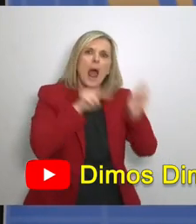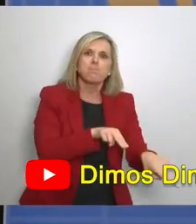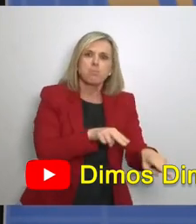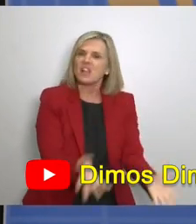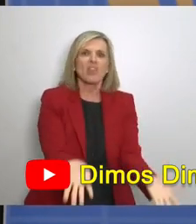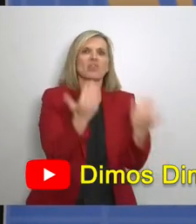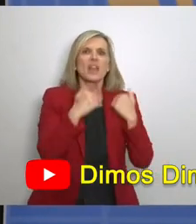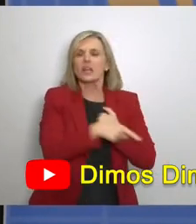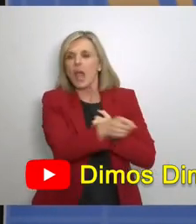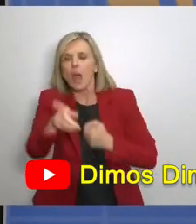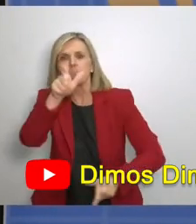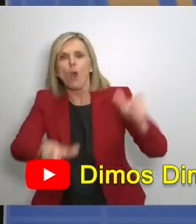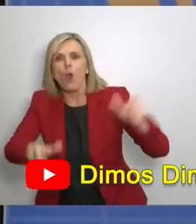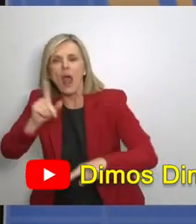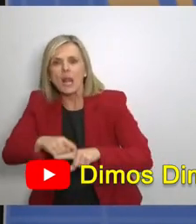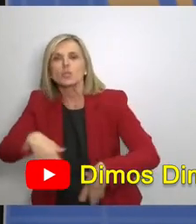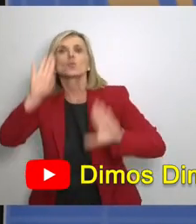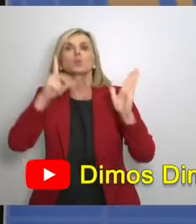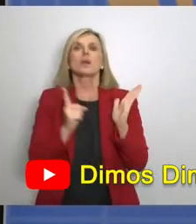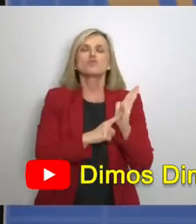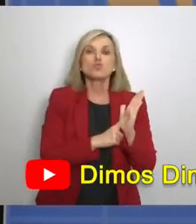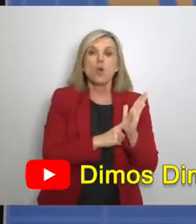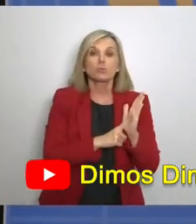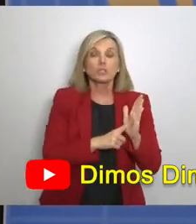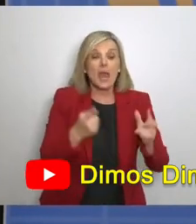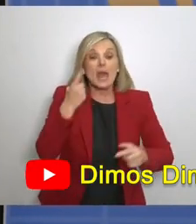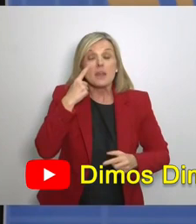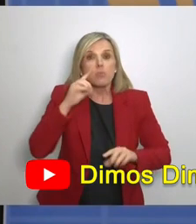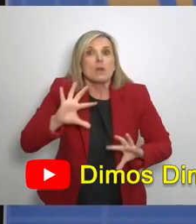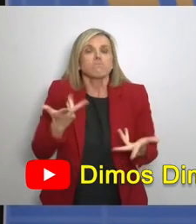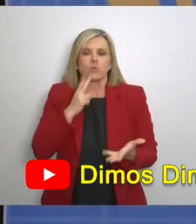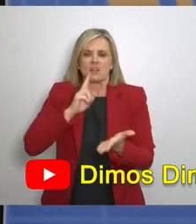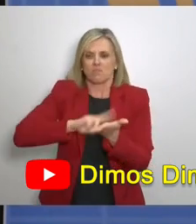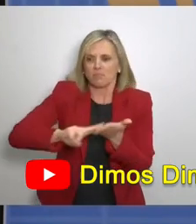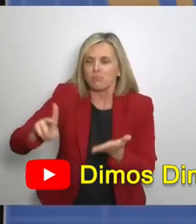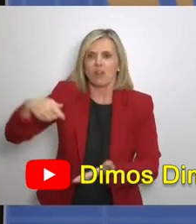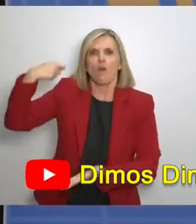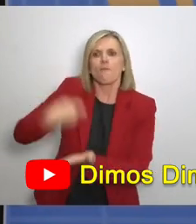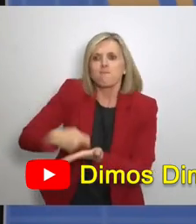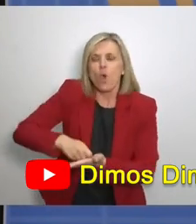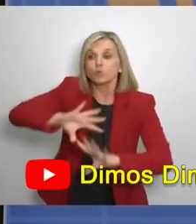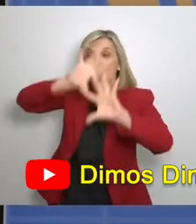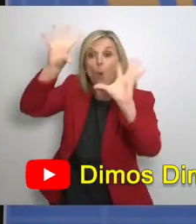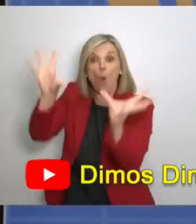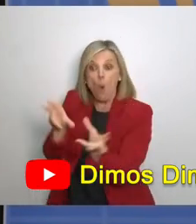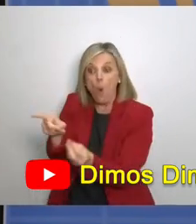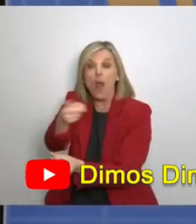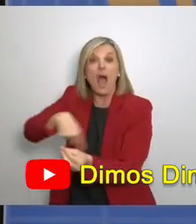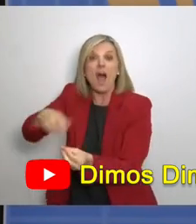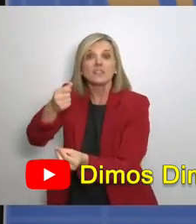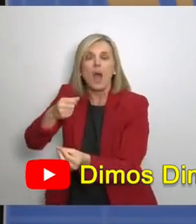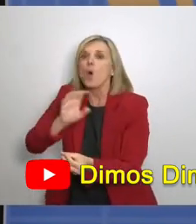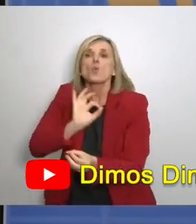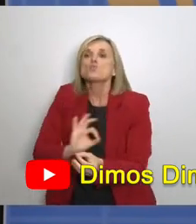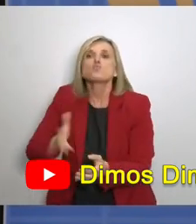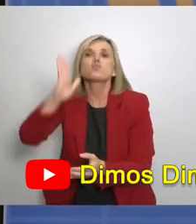έλληνα πολίτη και τους θεσμούς του θα πρέπει να δούμε πο ακριβώς πηγαίνουν όλα τα έσοδα οπότε εγγυόμαστε για οποιαδήποτε οφειλή υπάρχει προς